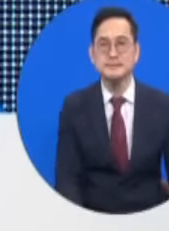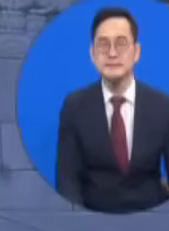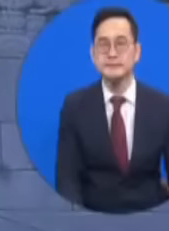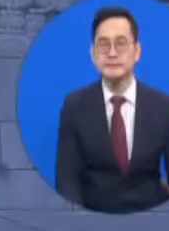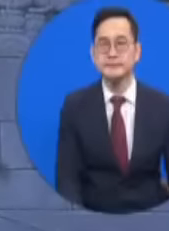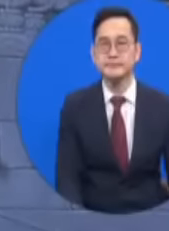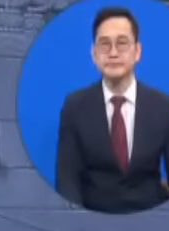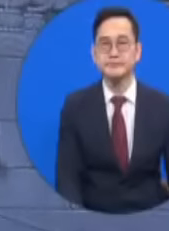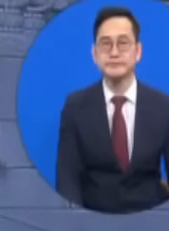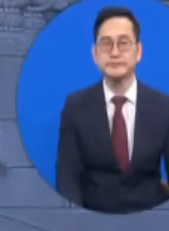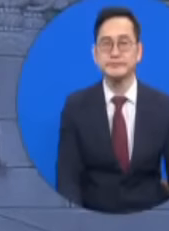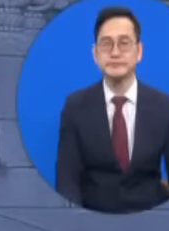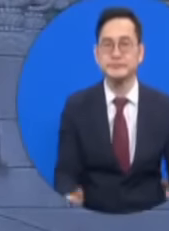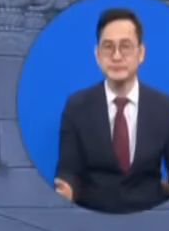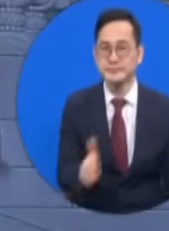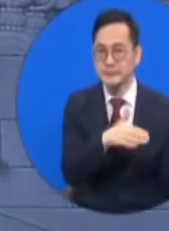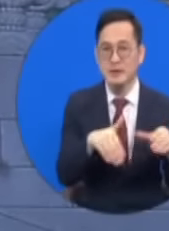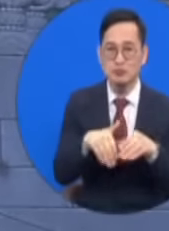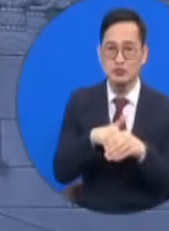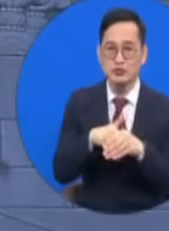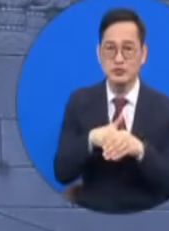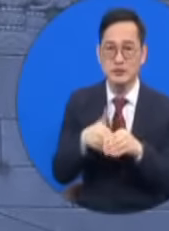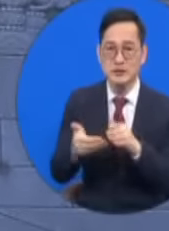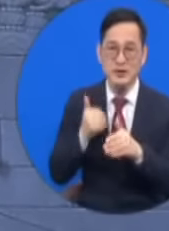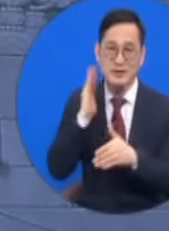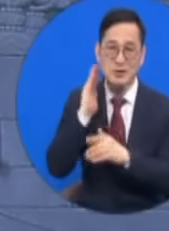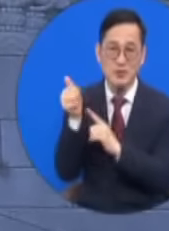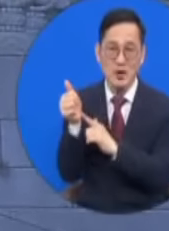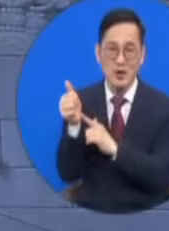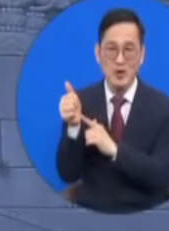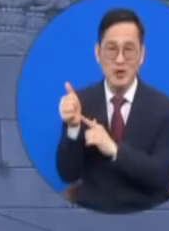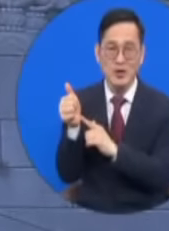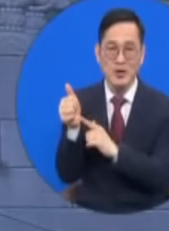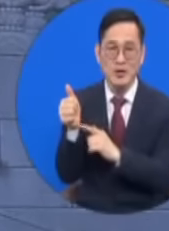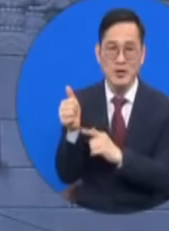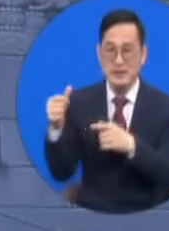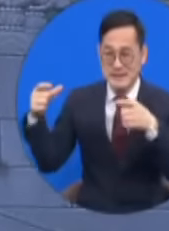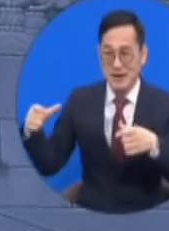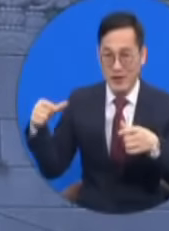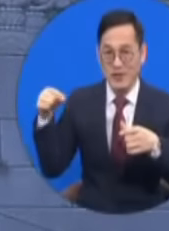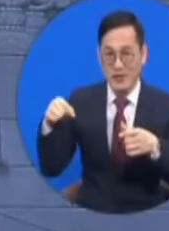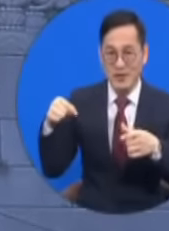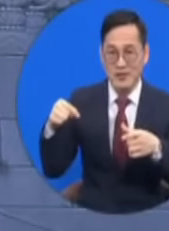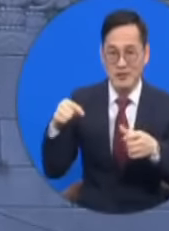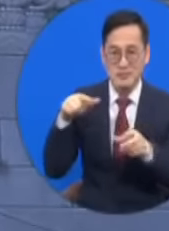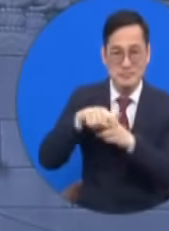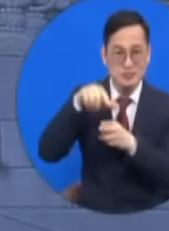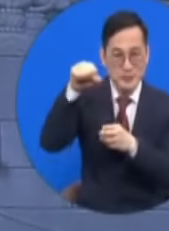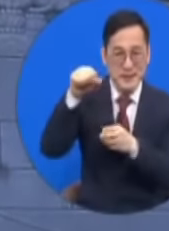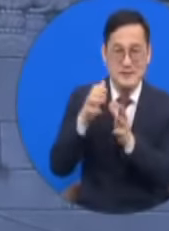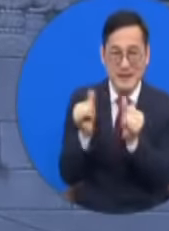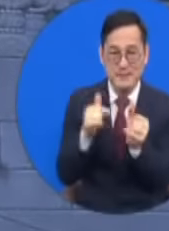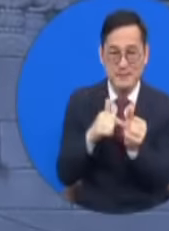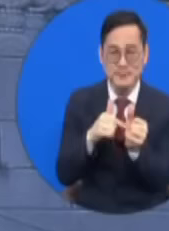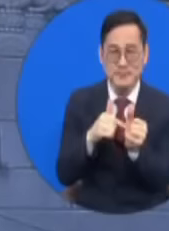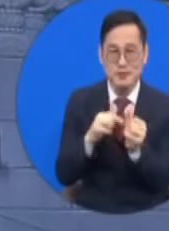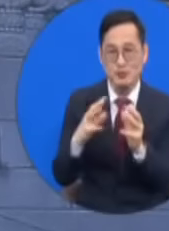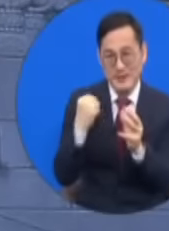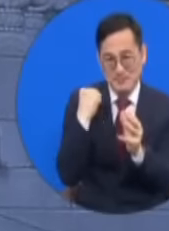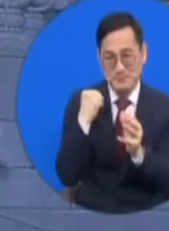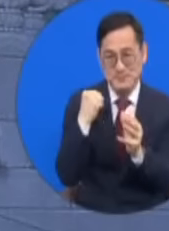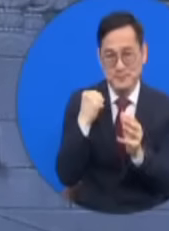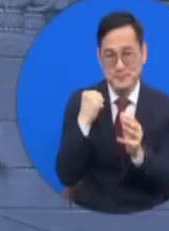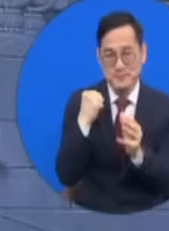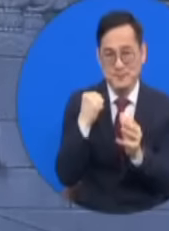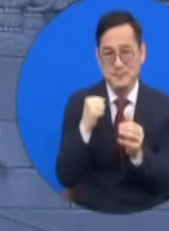하면 이번엔 문재인 전 대통령 사저가 있는 경남 양산갑에 출마한 국민의힘 윤영석 후보의 이 발언이 논란이